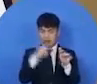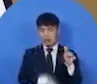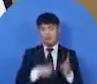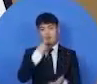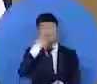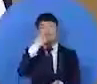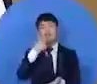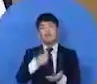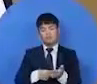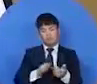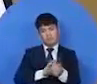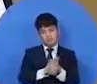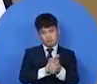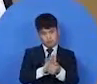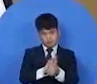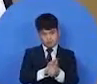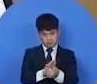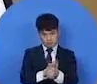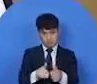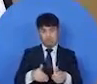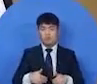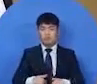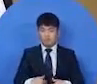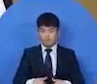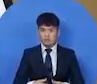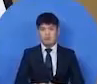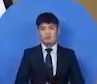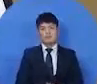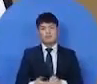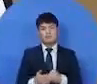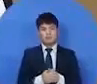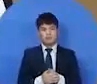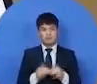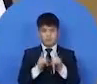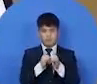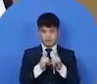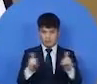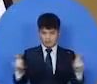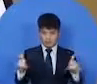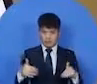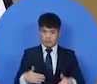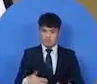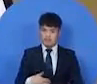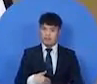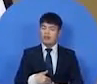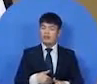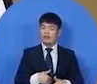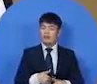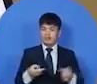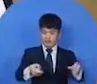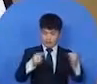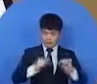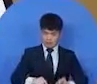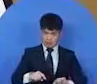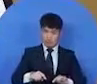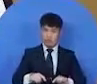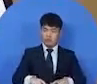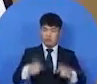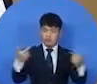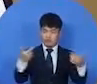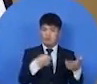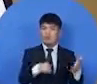속에서 쉽게 할 수 있는 회생 들에 대해 에 시민들의 적극적인 동참을 유도해서 아태 색 때 가는 효 문화 확산을 위해